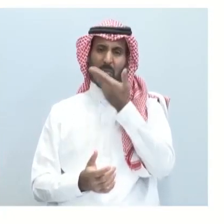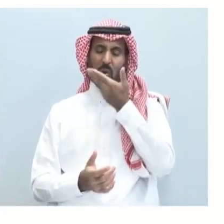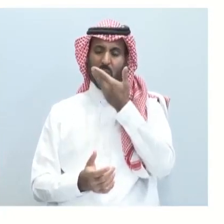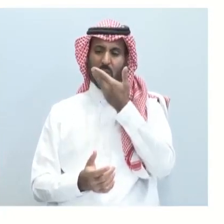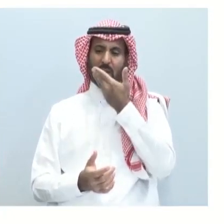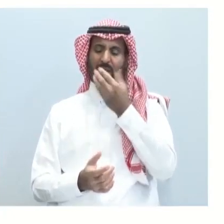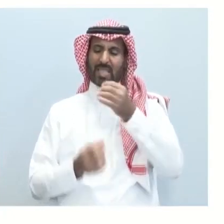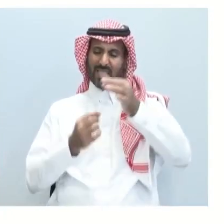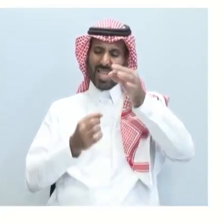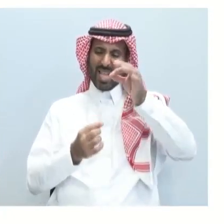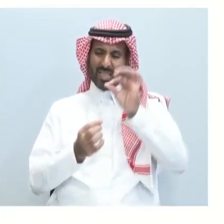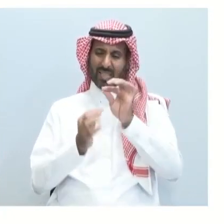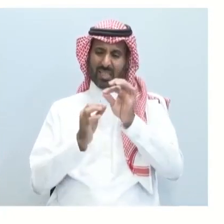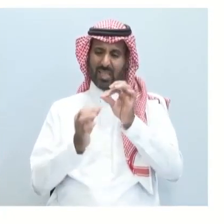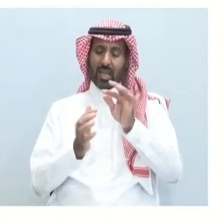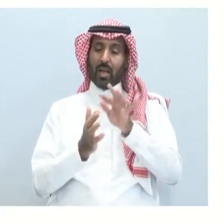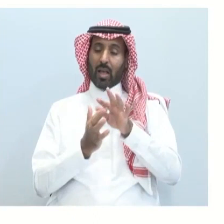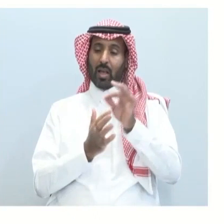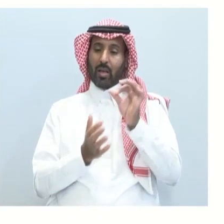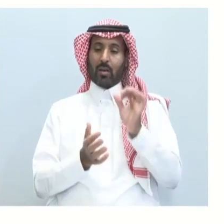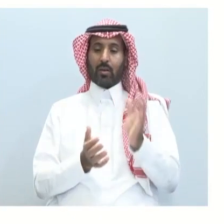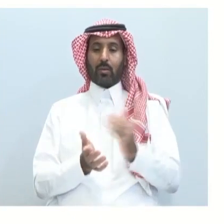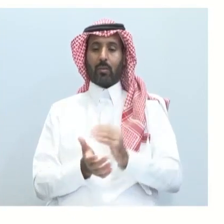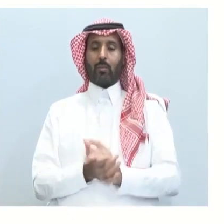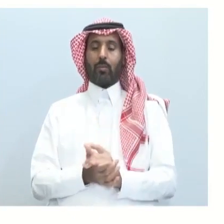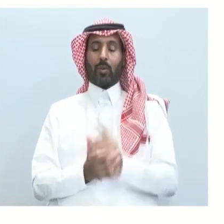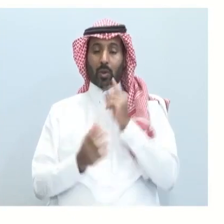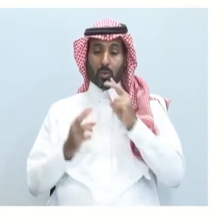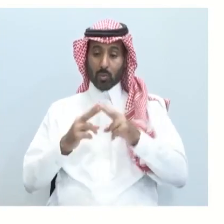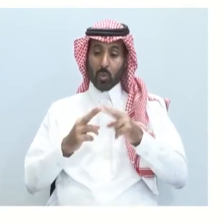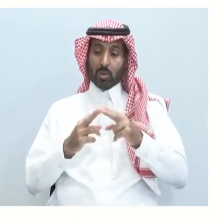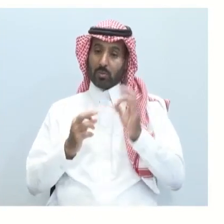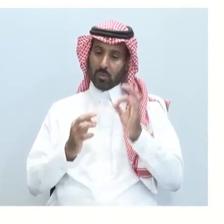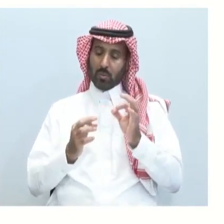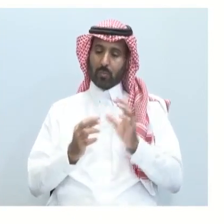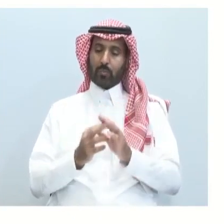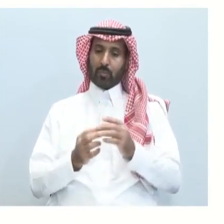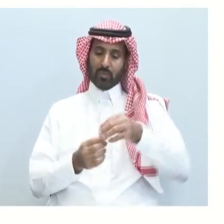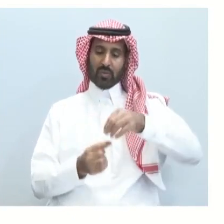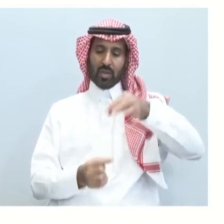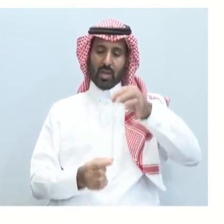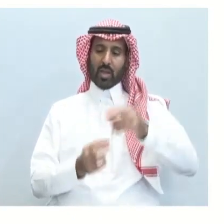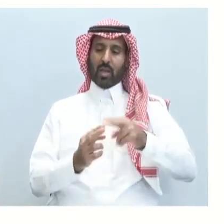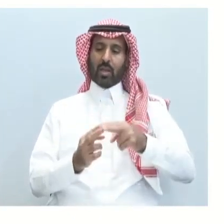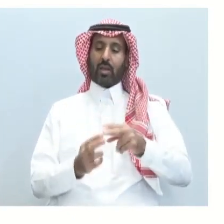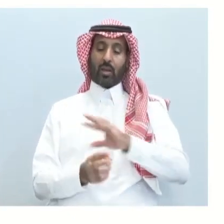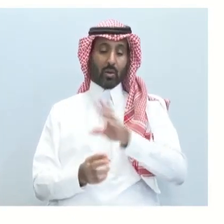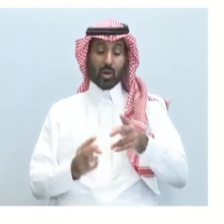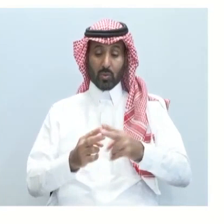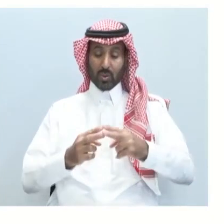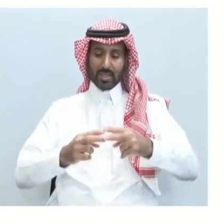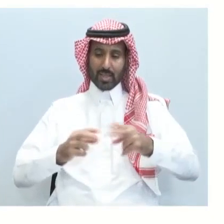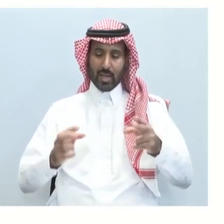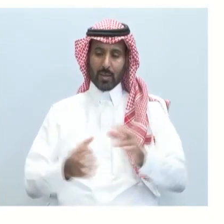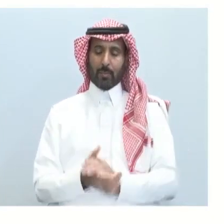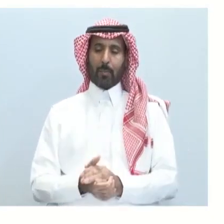زلقه زلقه الملمس كذلك توصل الكهرباء اذا اتفقون فانه جميعهم وصلوا الكهرباء